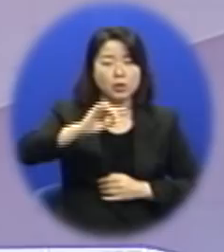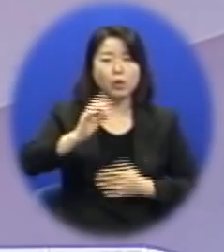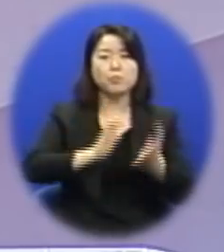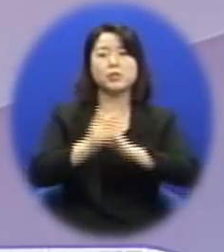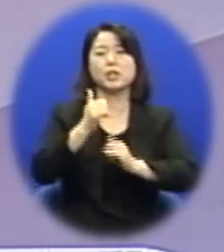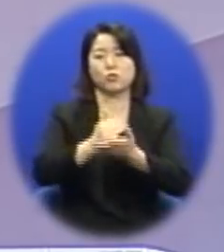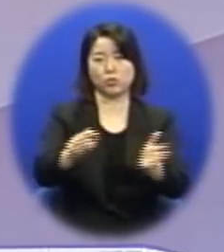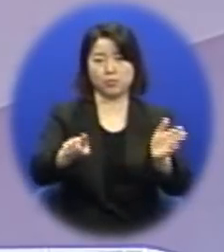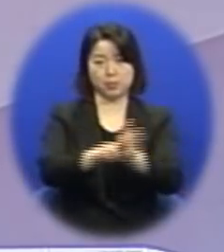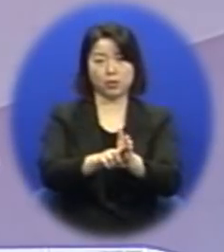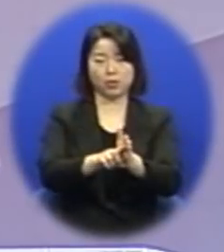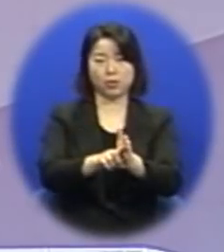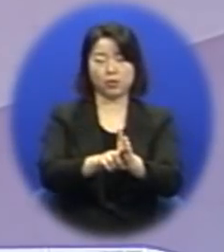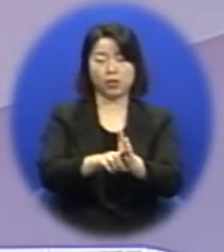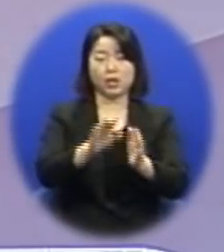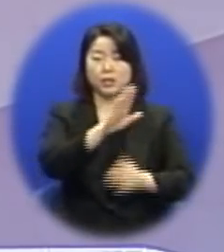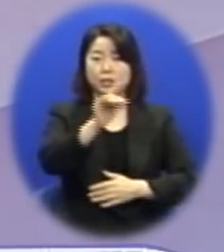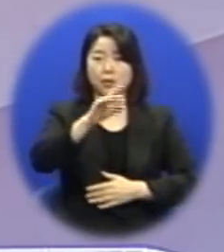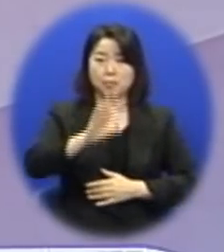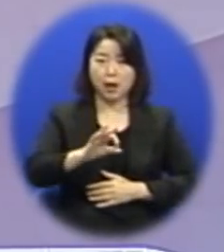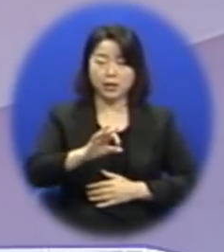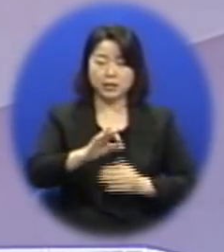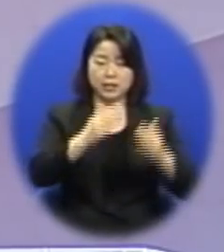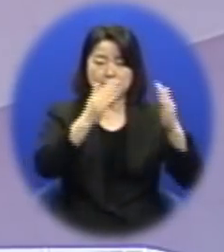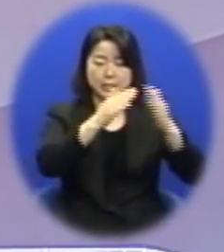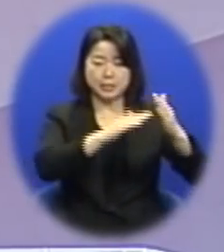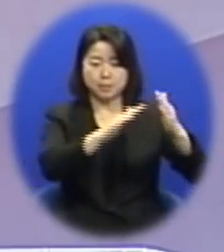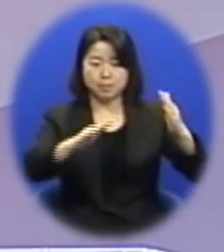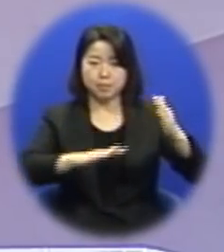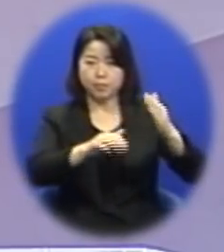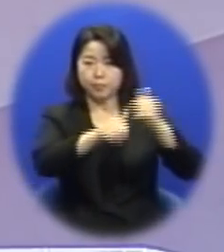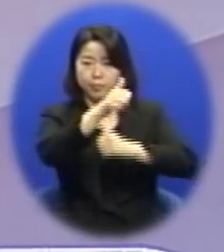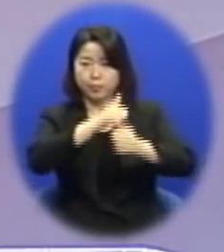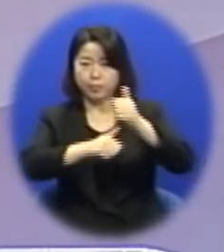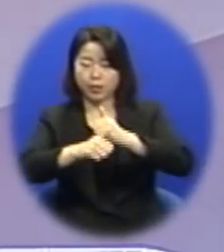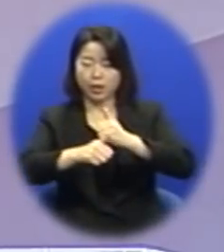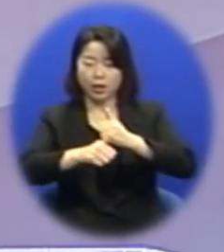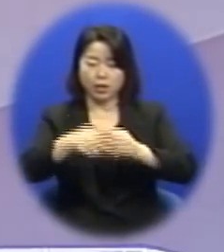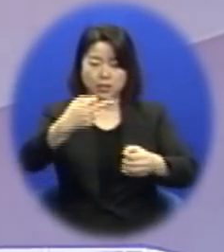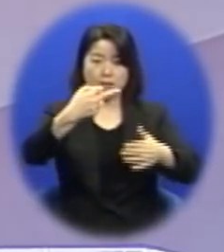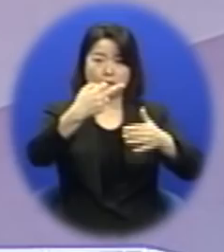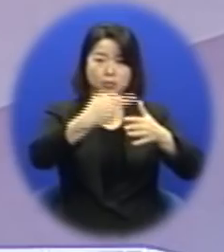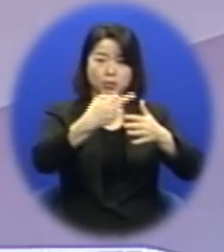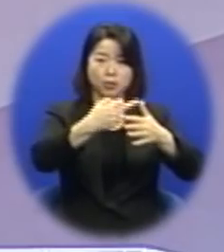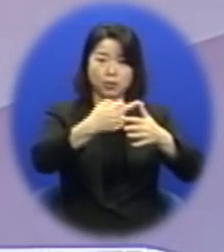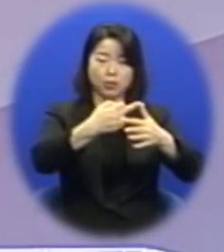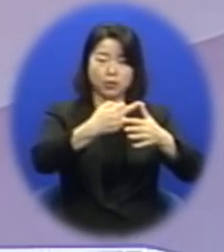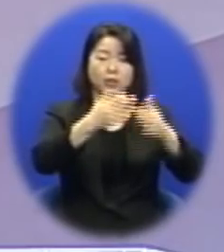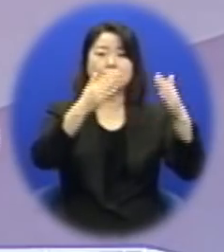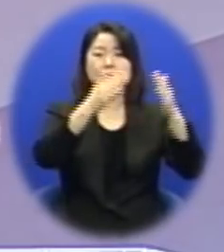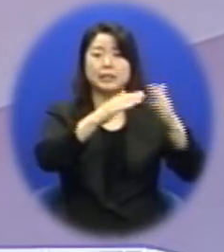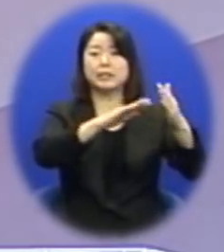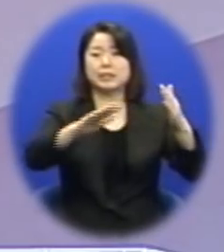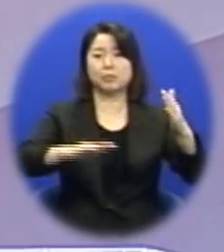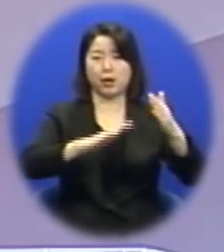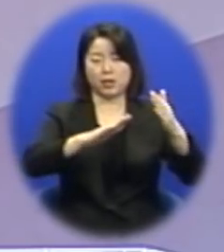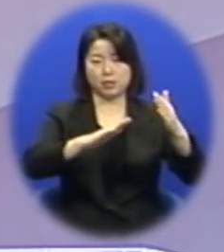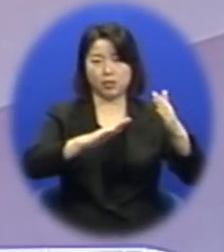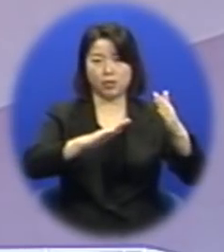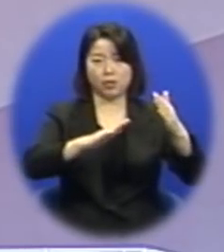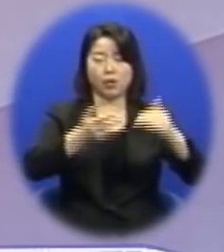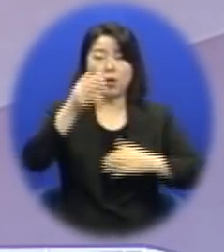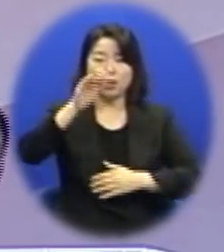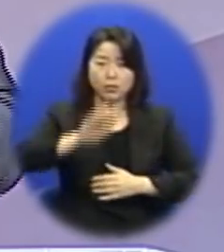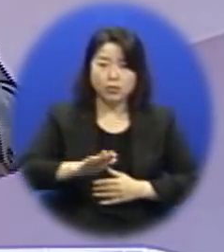믿으 그 방시 가문의 문중에 장손 집안에 아 예수 믿는 사람이